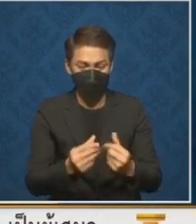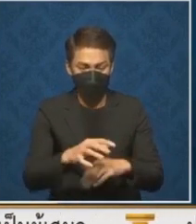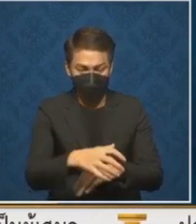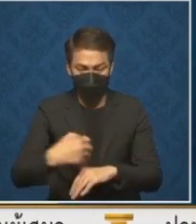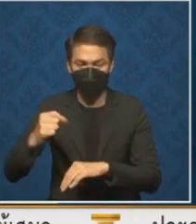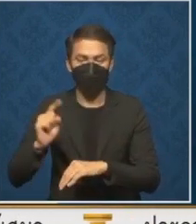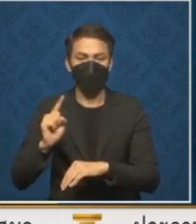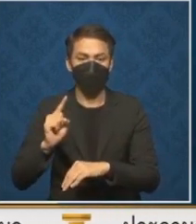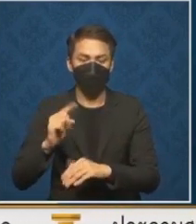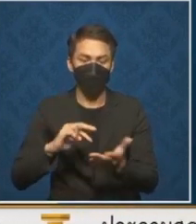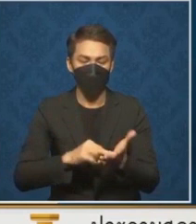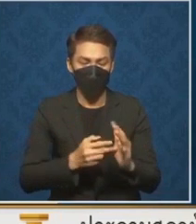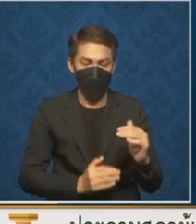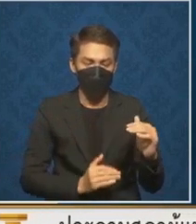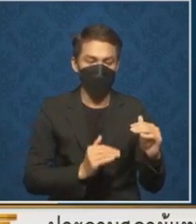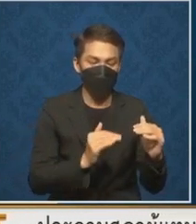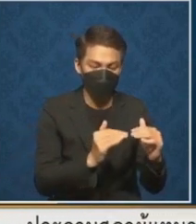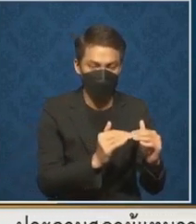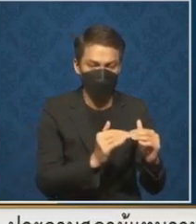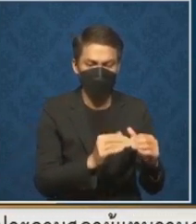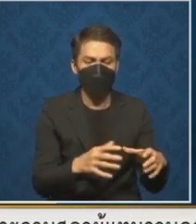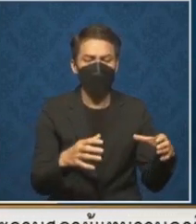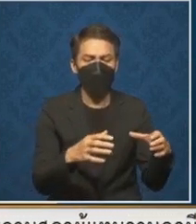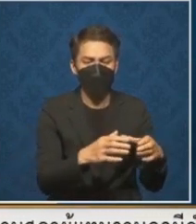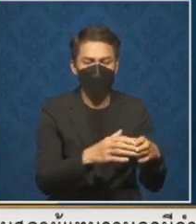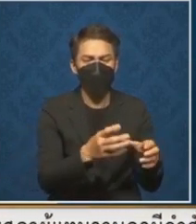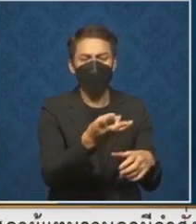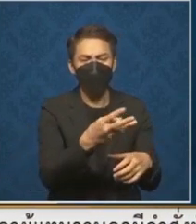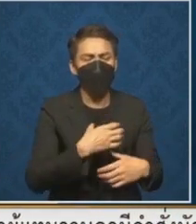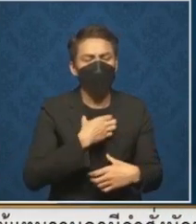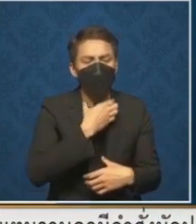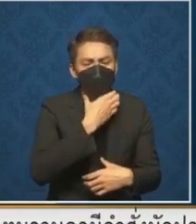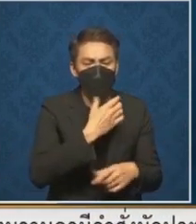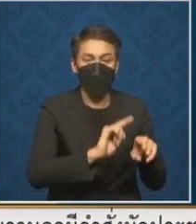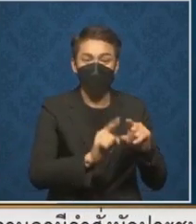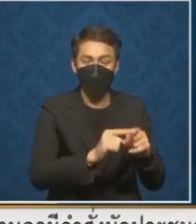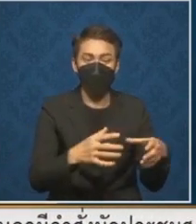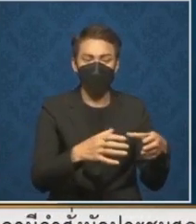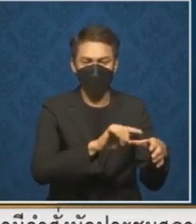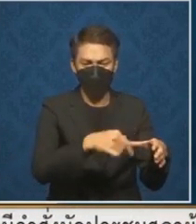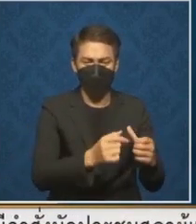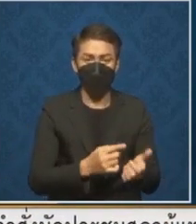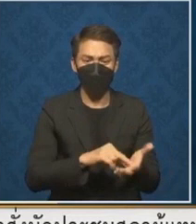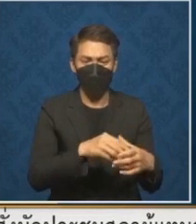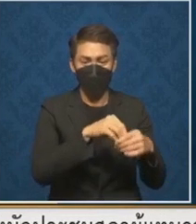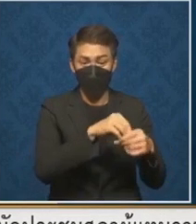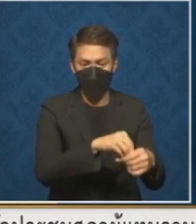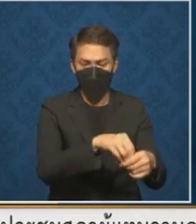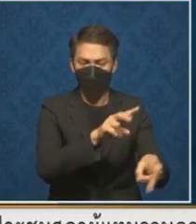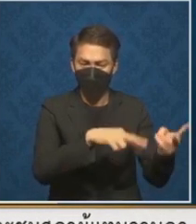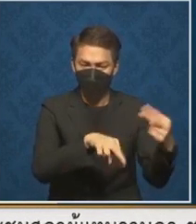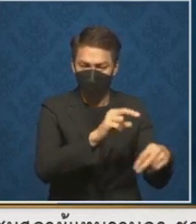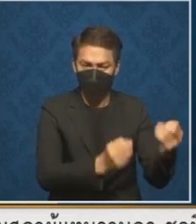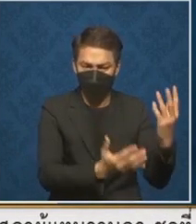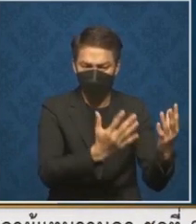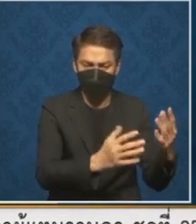คืนท่านไปยึดสิทธิของกล่มชาติพันธ์ท่านไปทวงคืนแต่ที่เขาอยู่ป่าเพื่